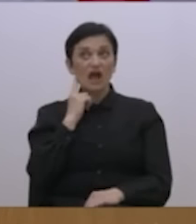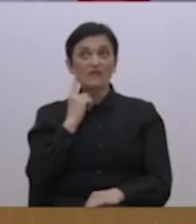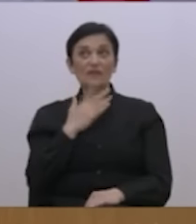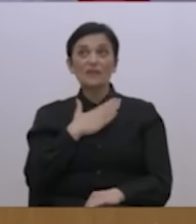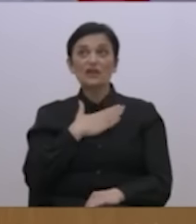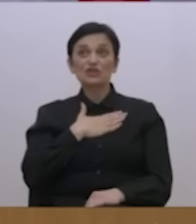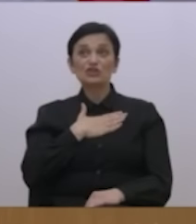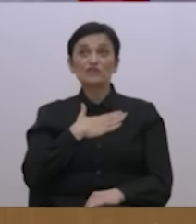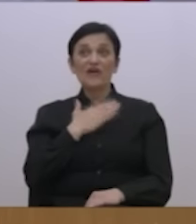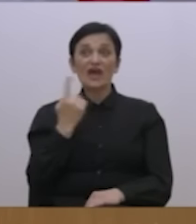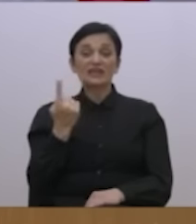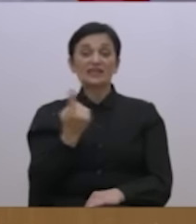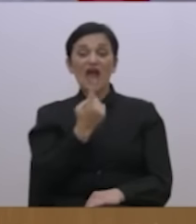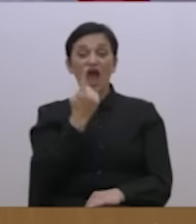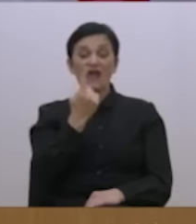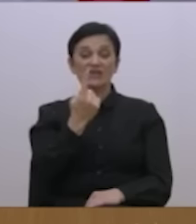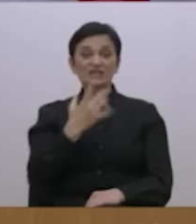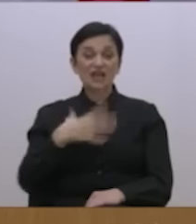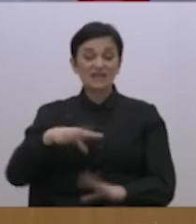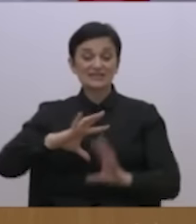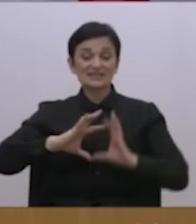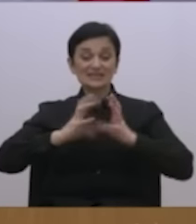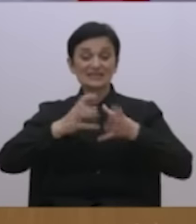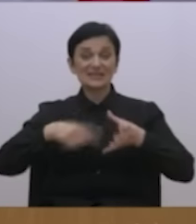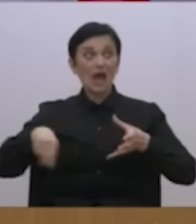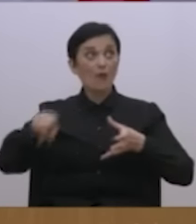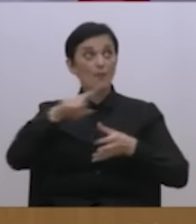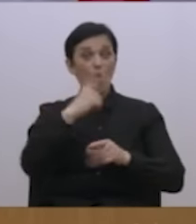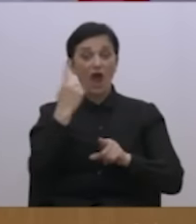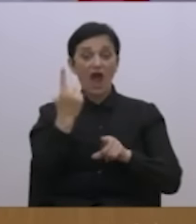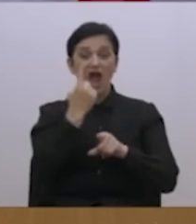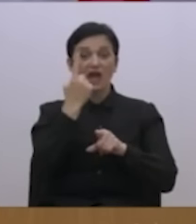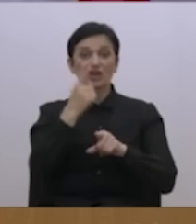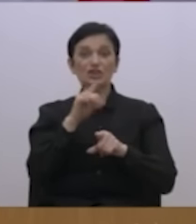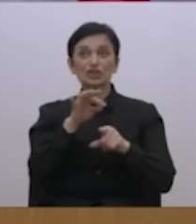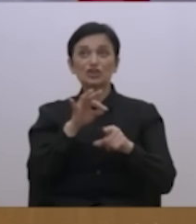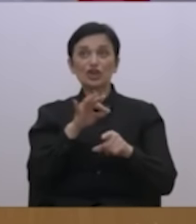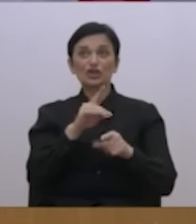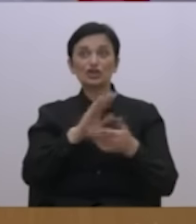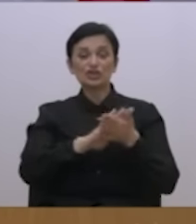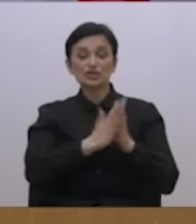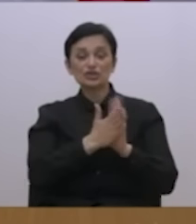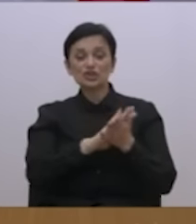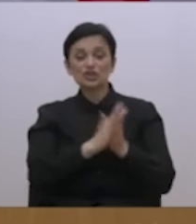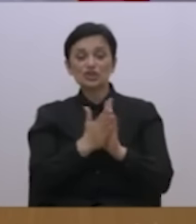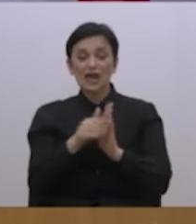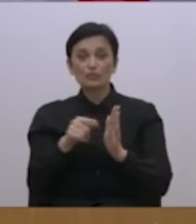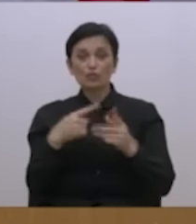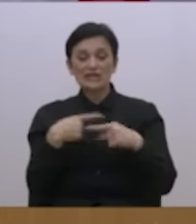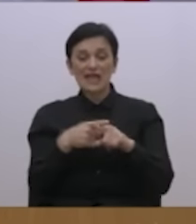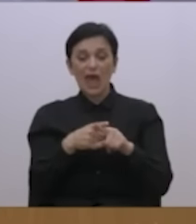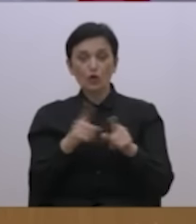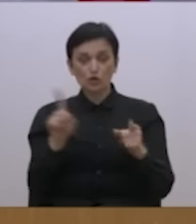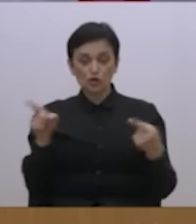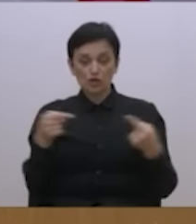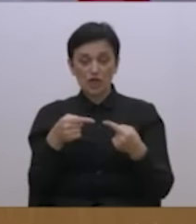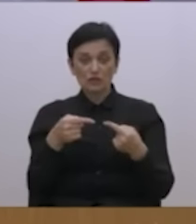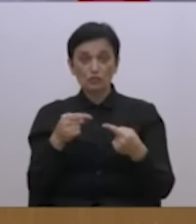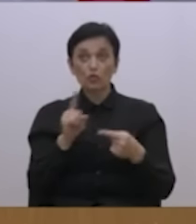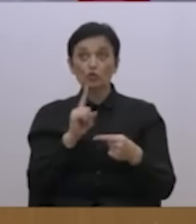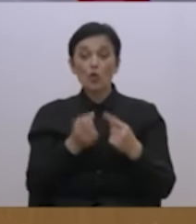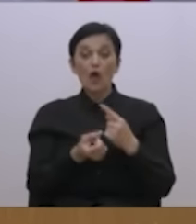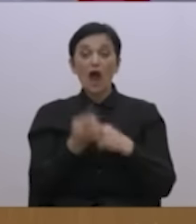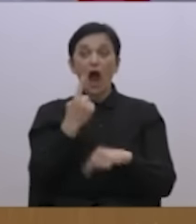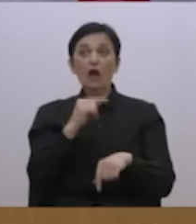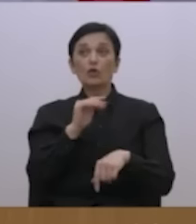ვართ ერთადერთი ქვეყანა, მე მგონი სამყაროში, რომელიც იმართება შეთქმულების თეორიის შესაბამისად. ანუ თურმე